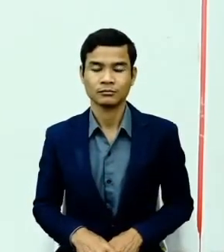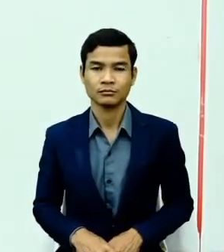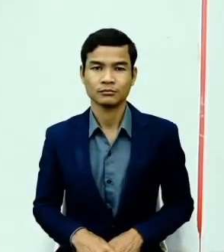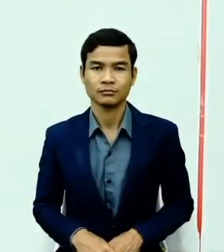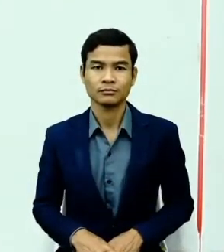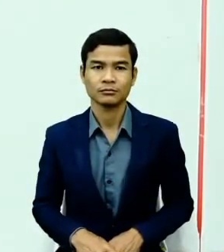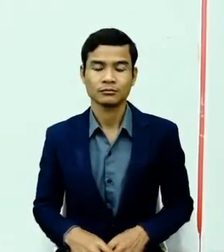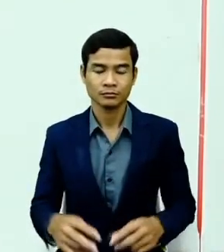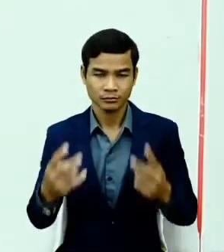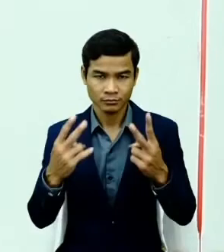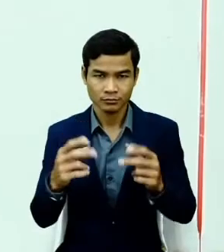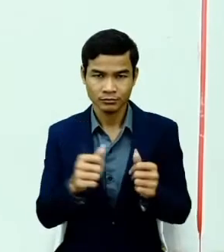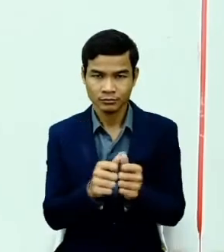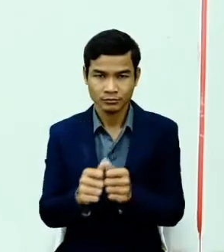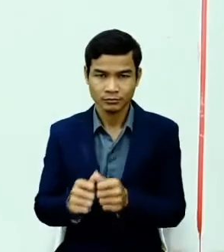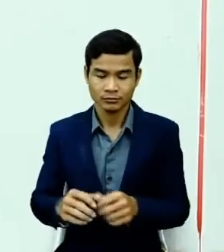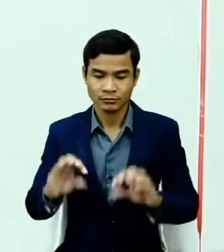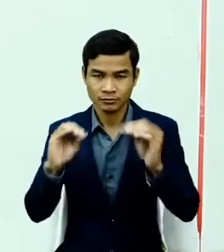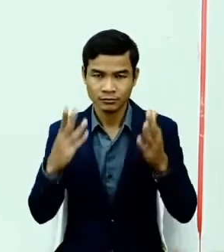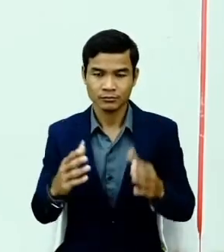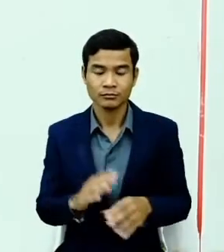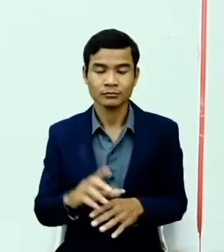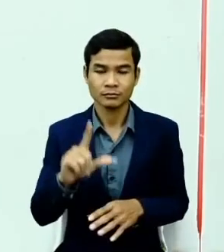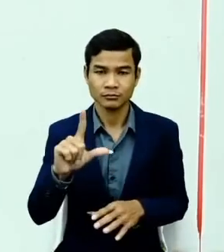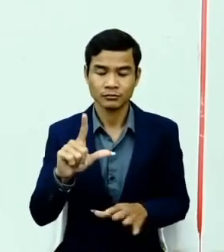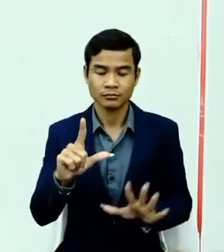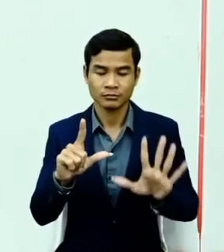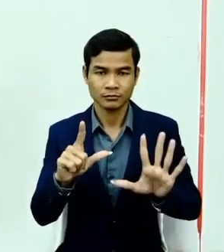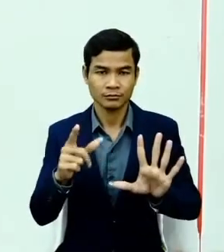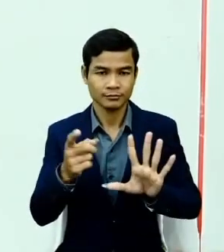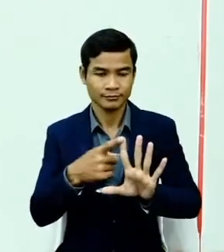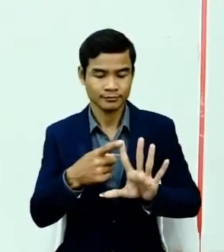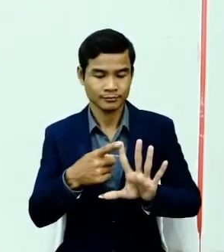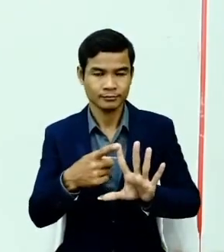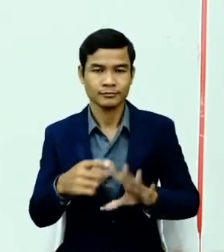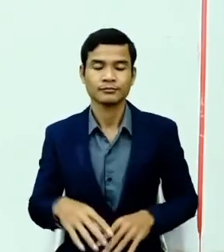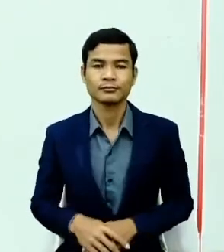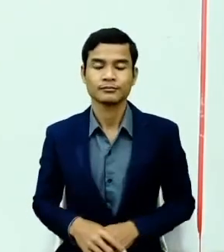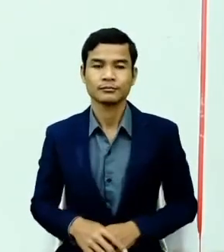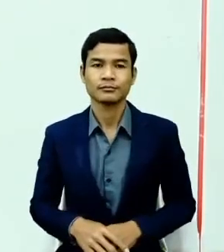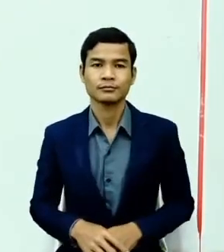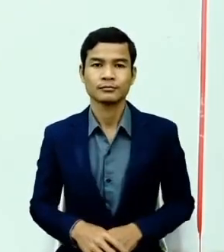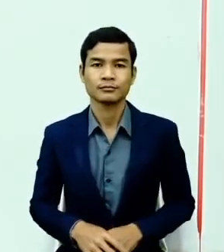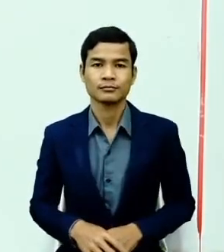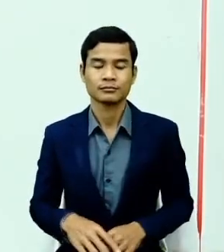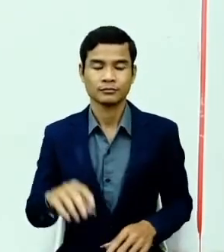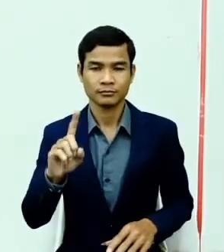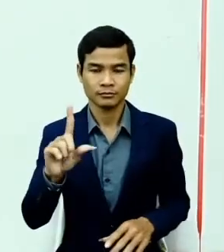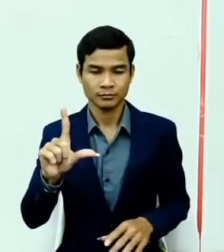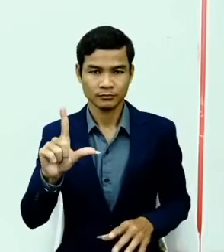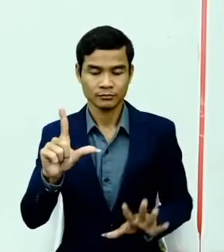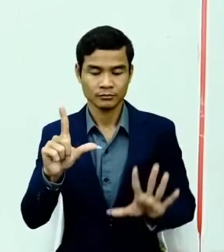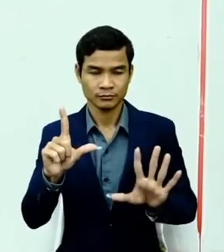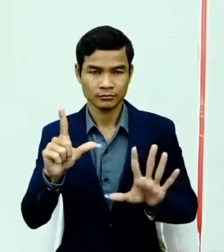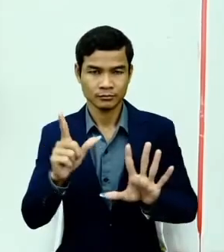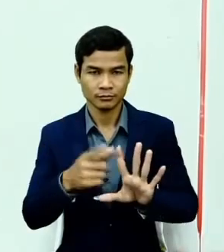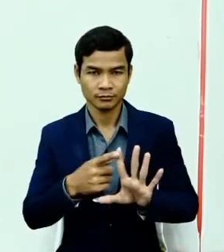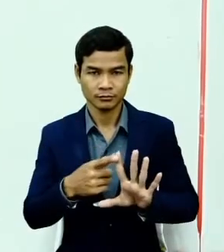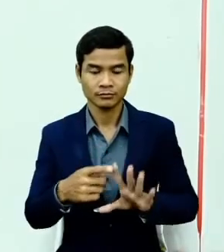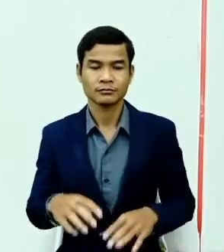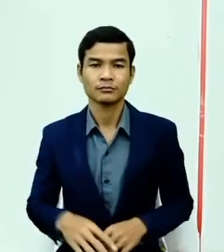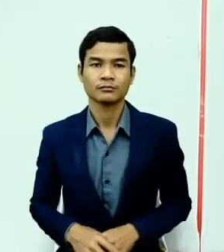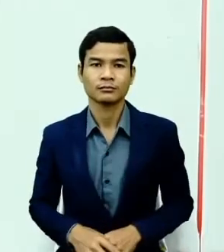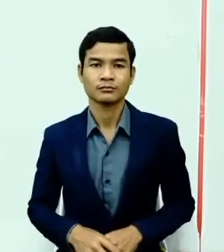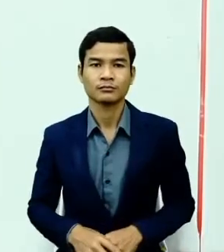ចាំផ្ទៀងផ្ទាត់ជាមួយអ្នកគ្រូចអ៊ីជីចអ៊ី